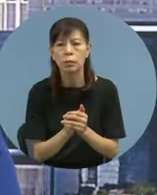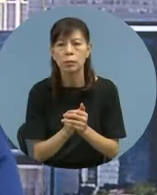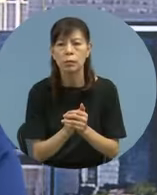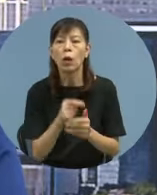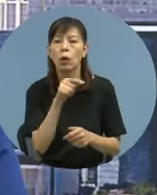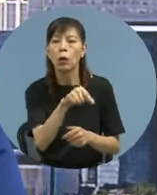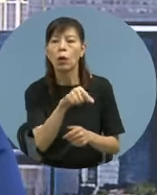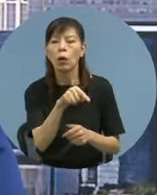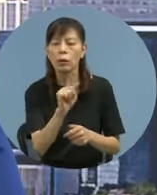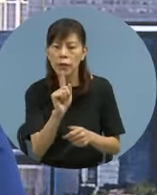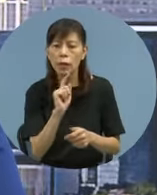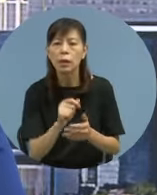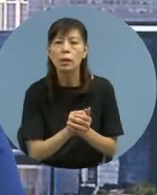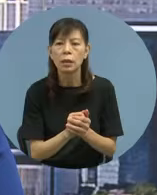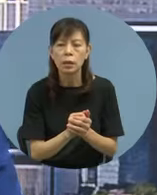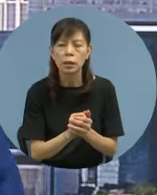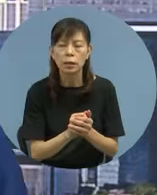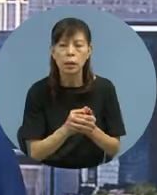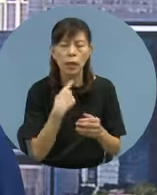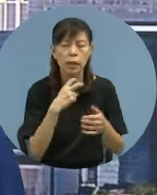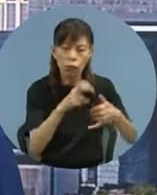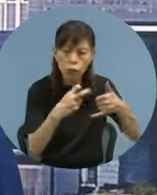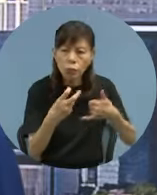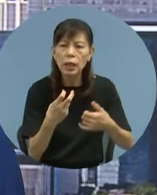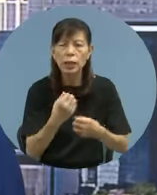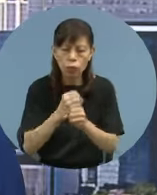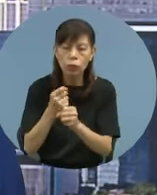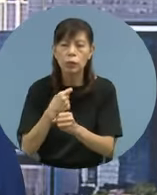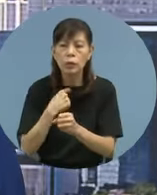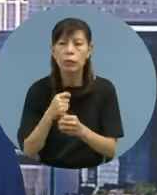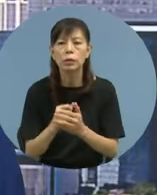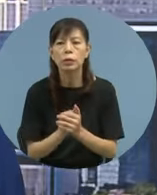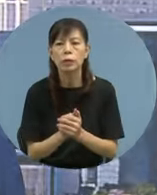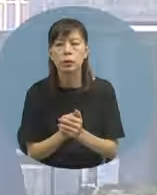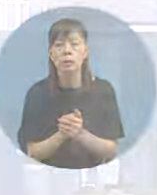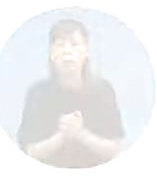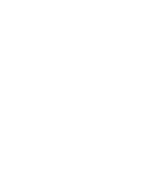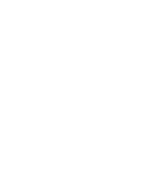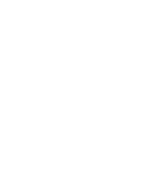要做多少少嗰個檢測，嗰啲老人院嗰啲檢測嗰啲老人家咁樣咯。